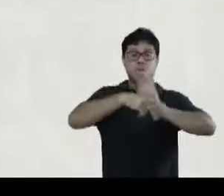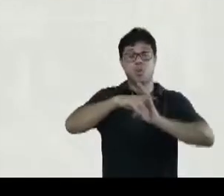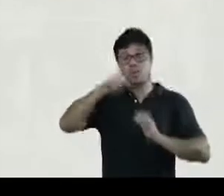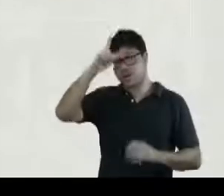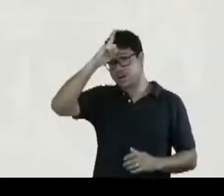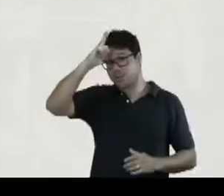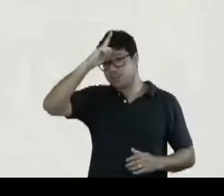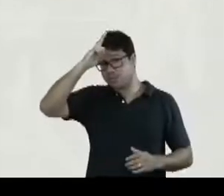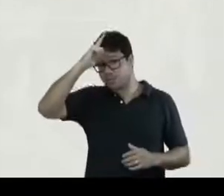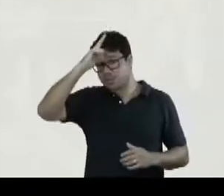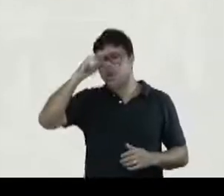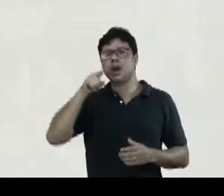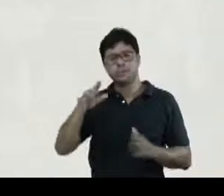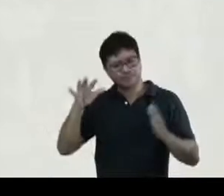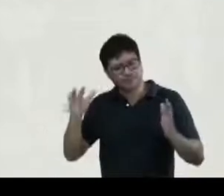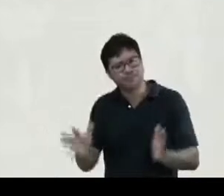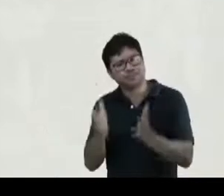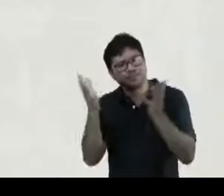dieses stetigen